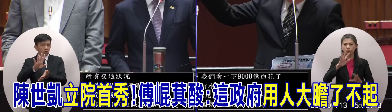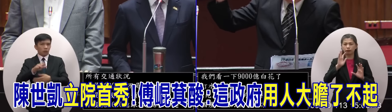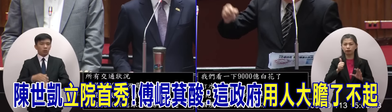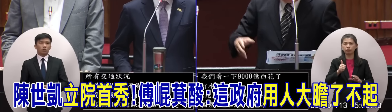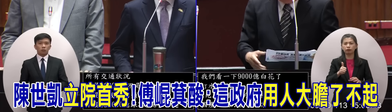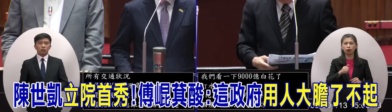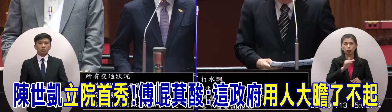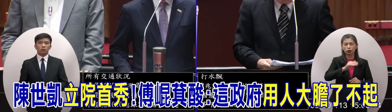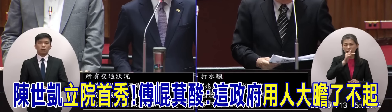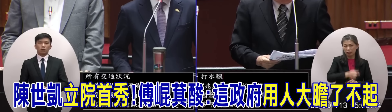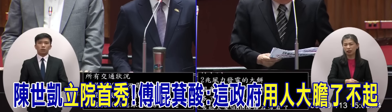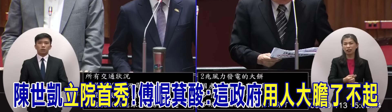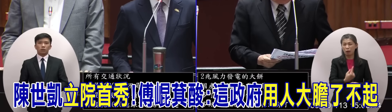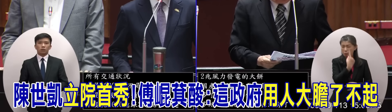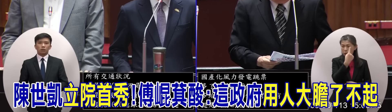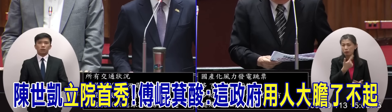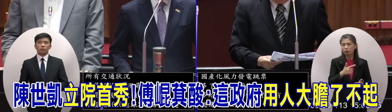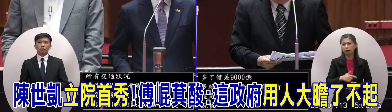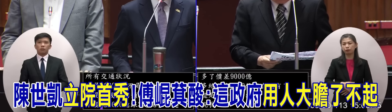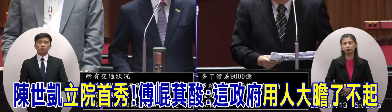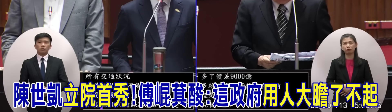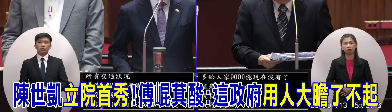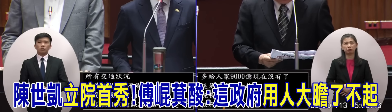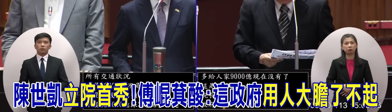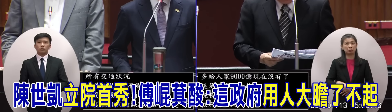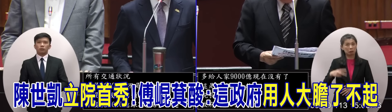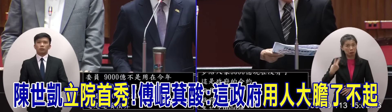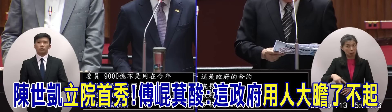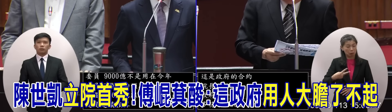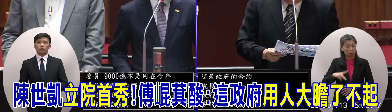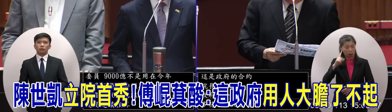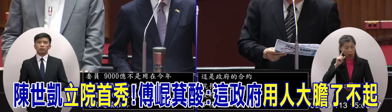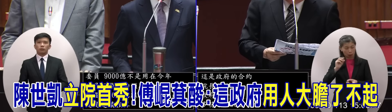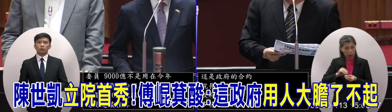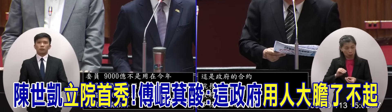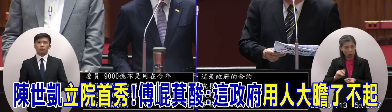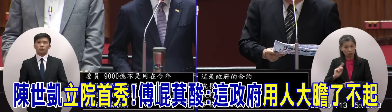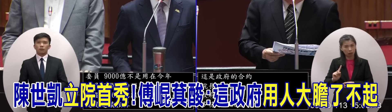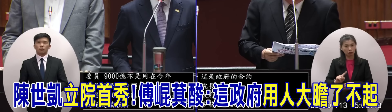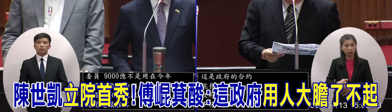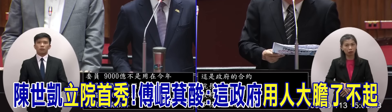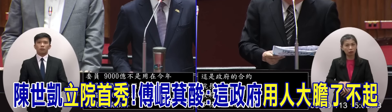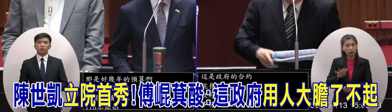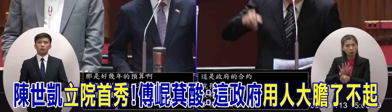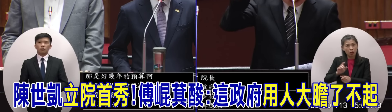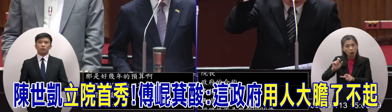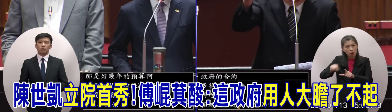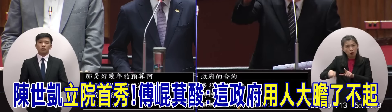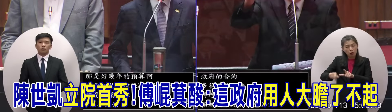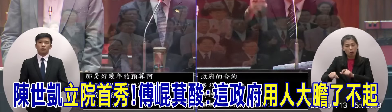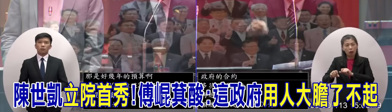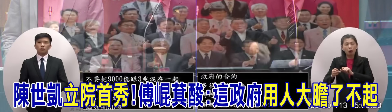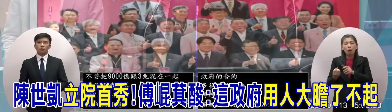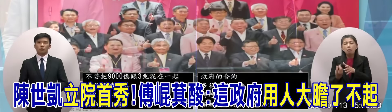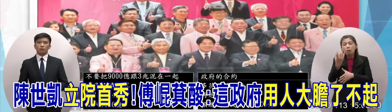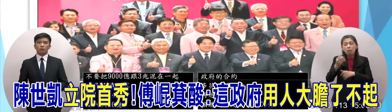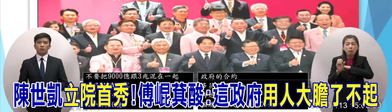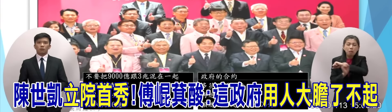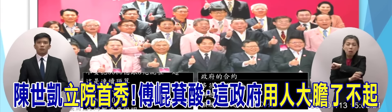9000亿，还有后面这一题哈，现在不得了啊，赖总统协助企业进行转型，又要再